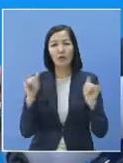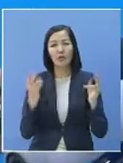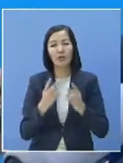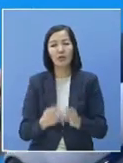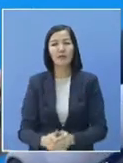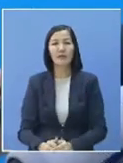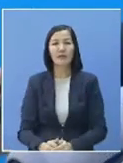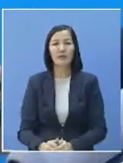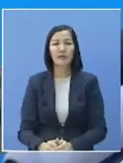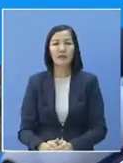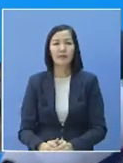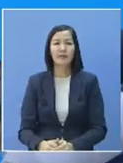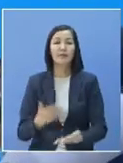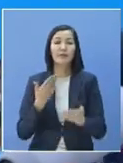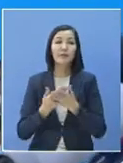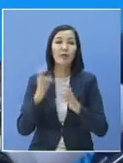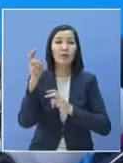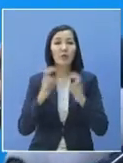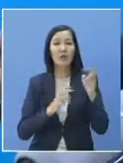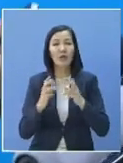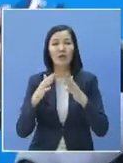Кейбір өнеркәсіптер